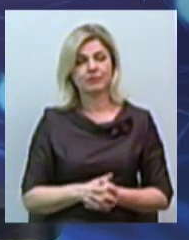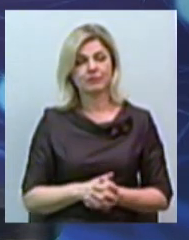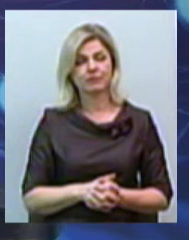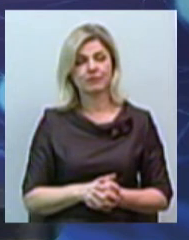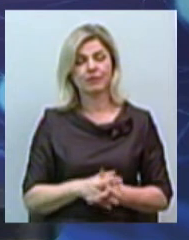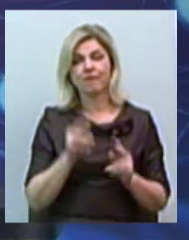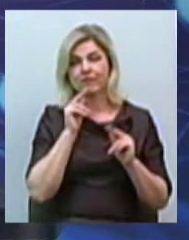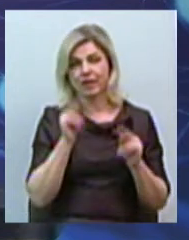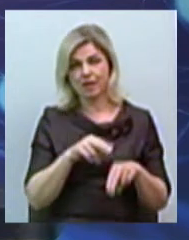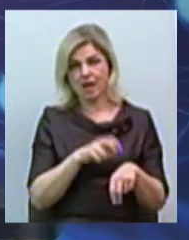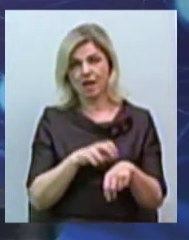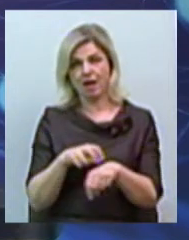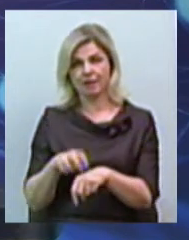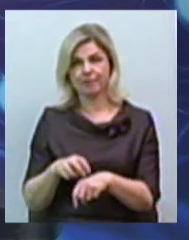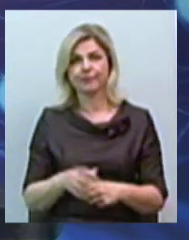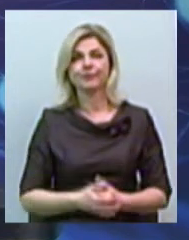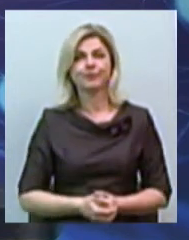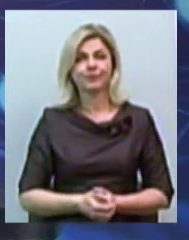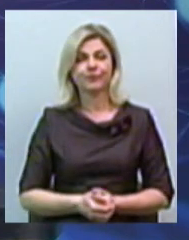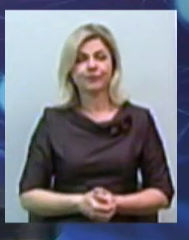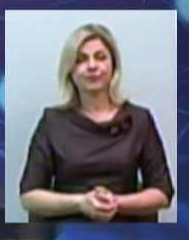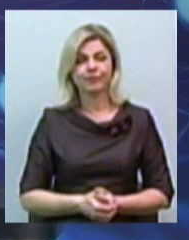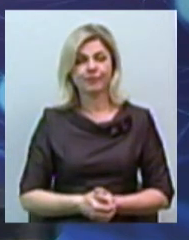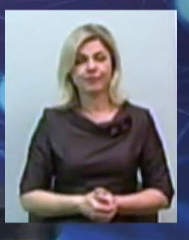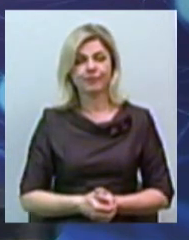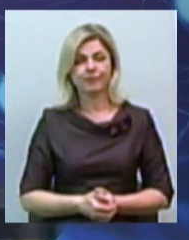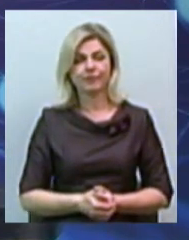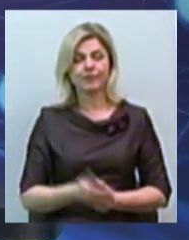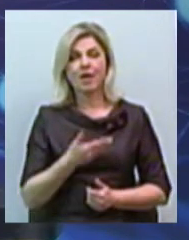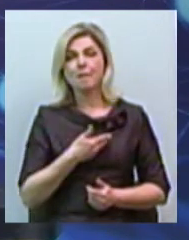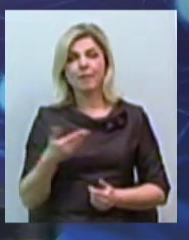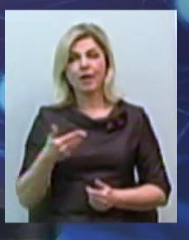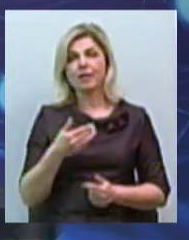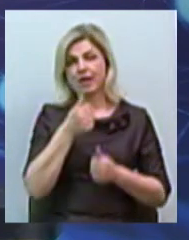винні лікарі. Винні лікарі. Ми не донесли,